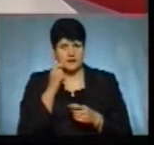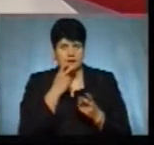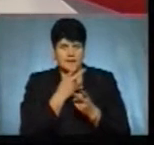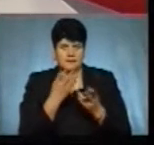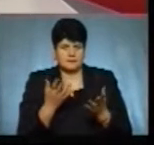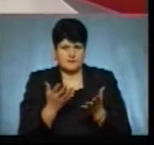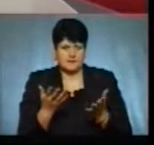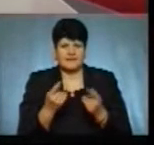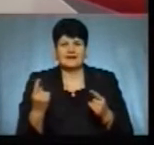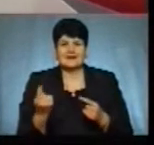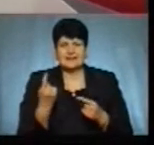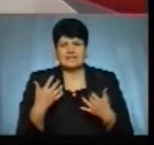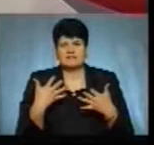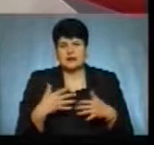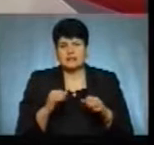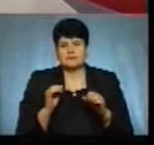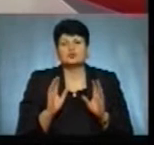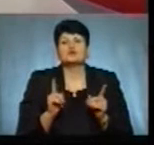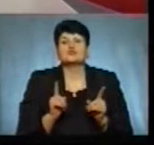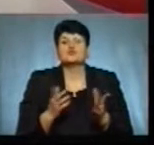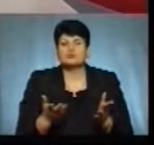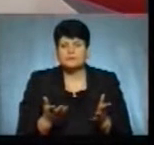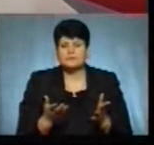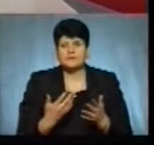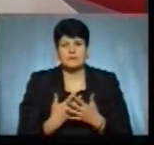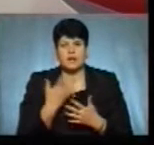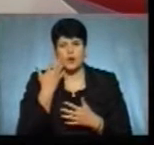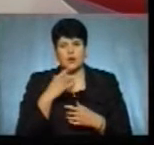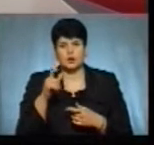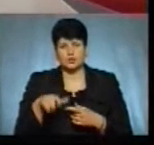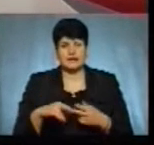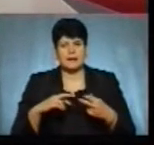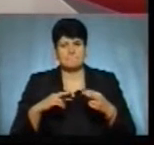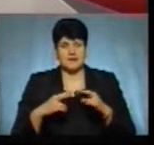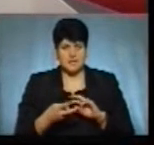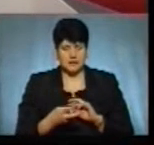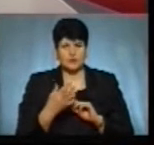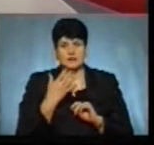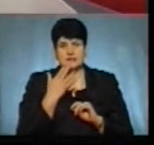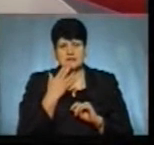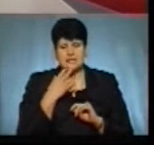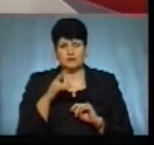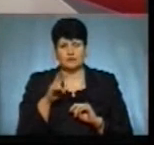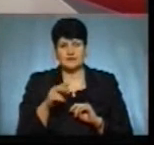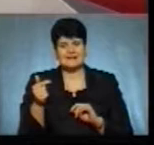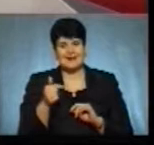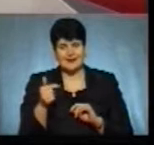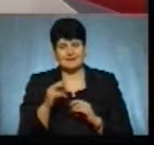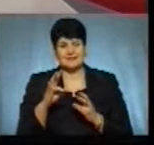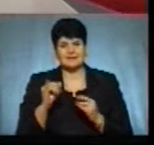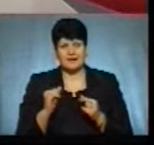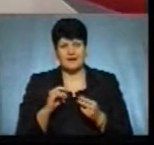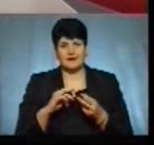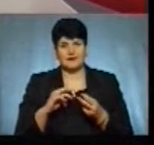Єдине, втрати громадян можуть бути на чому. Коли людина обмінює іноземну валюту з гривні, наприклад, на долар